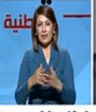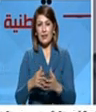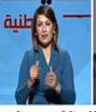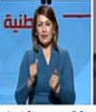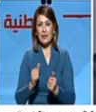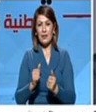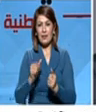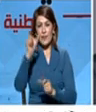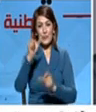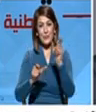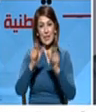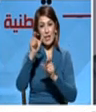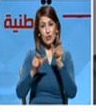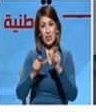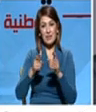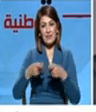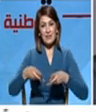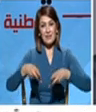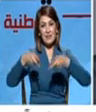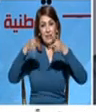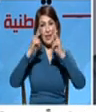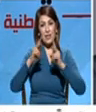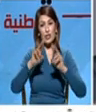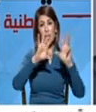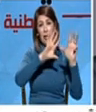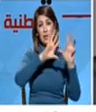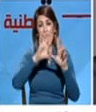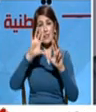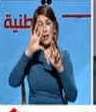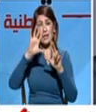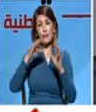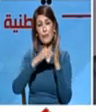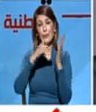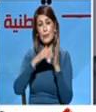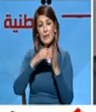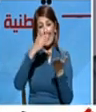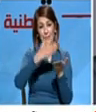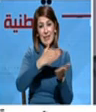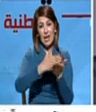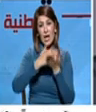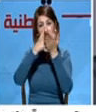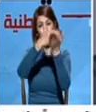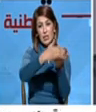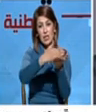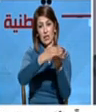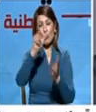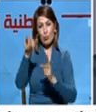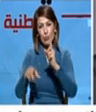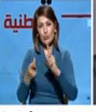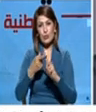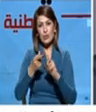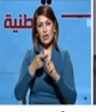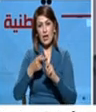كنا المواطنين من اكثر من سبعه الاف بالطاقه ان اكد على حاجه نقطه ثانيه هي الخدمات البريديه راحوا البريد التونسي